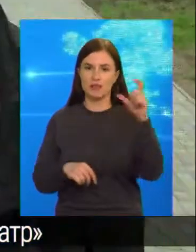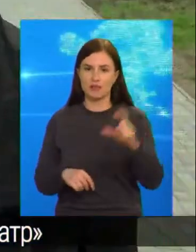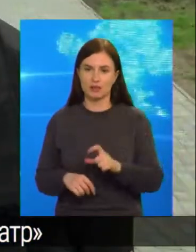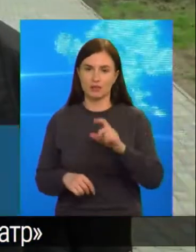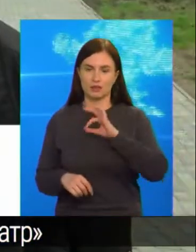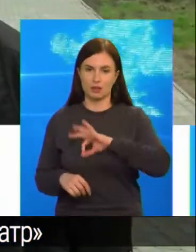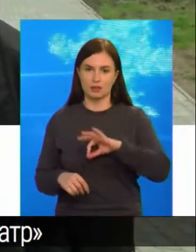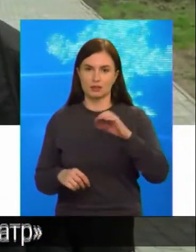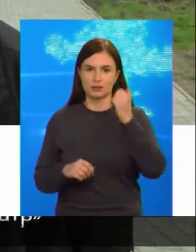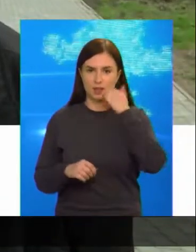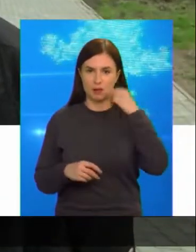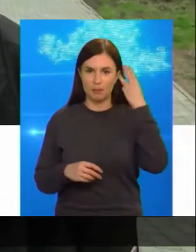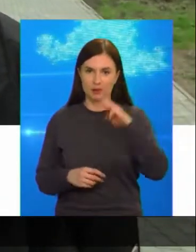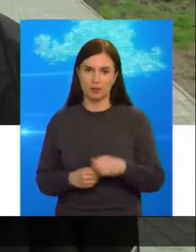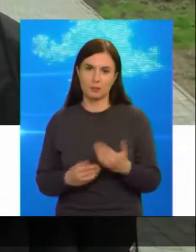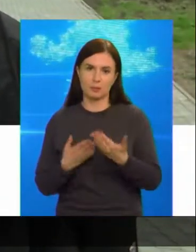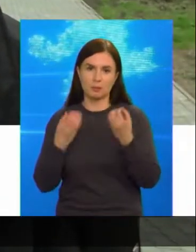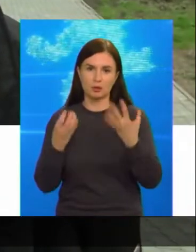моделей. То есть, как простой пример,